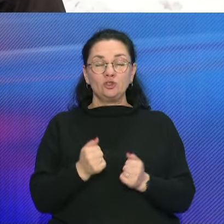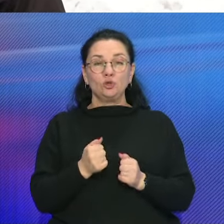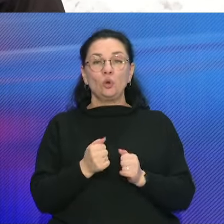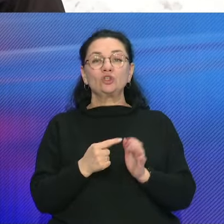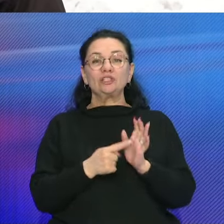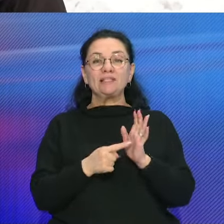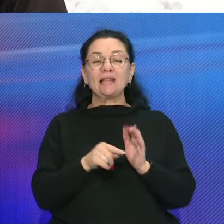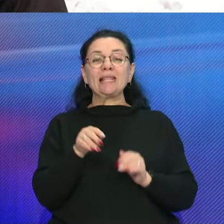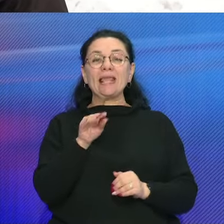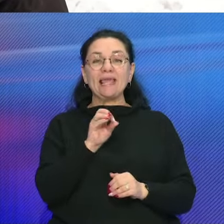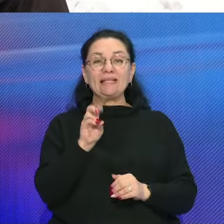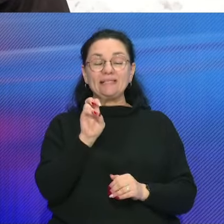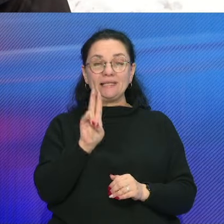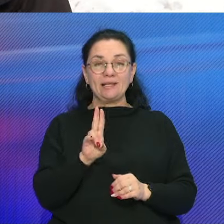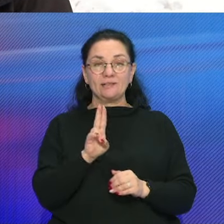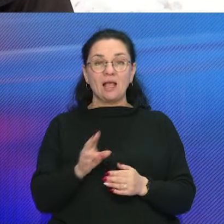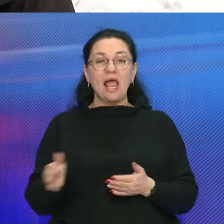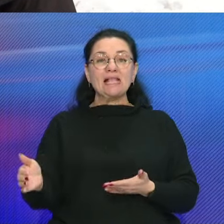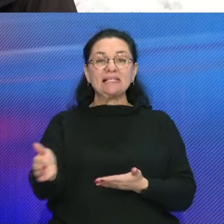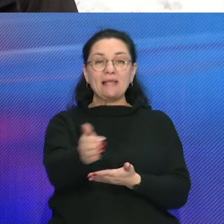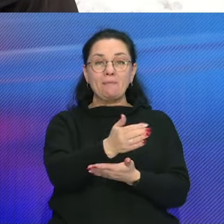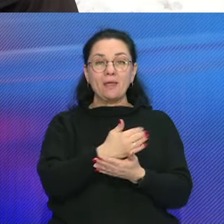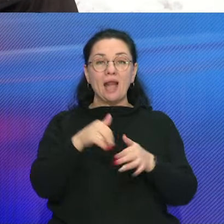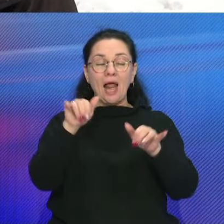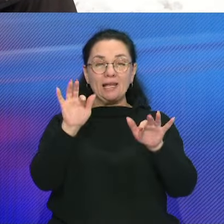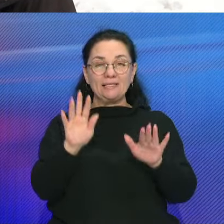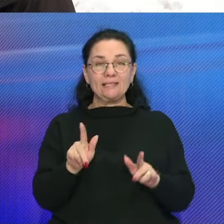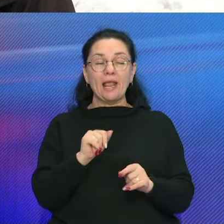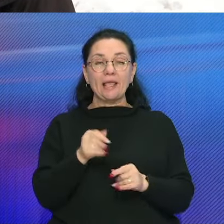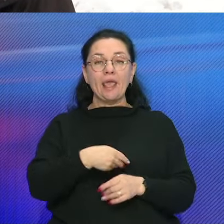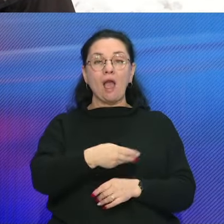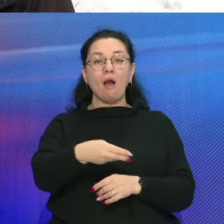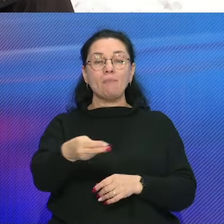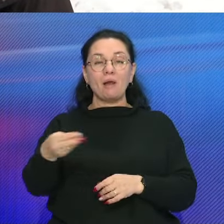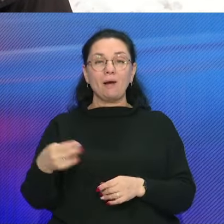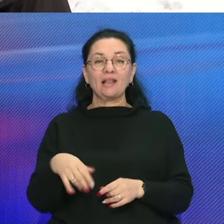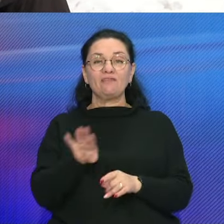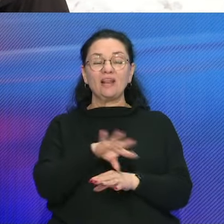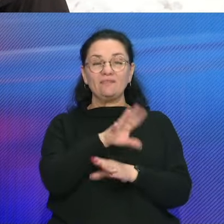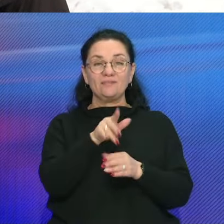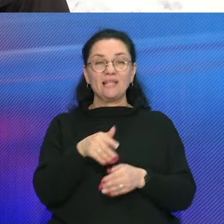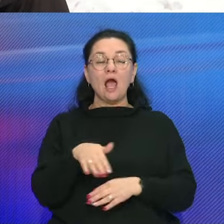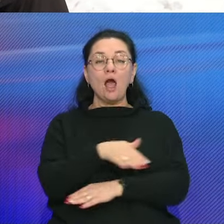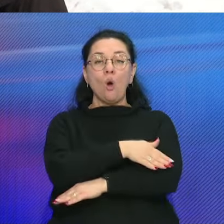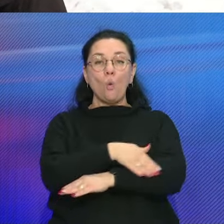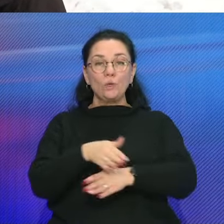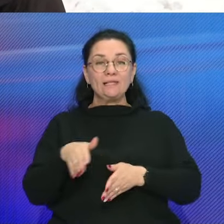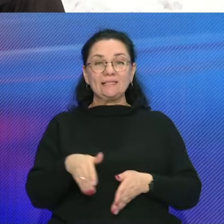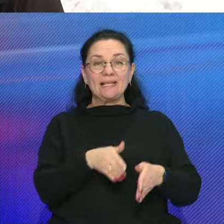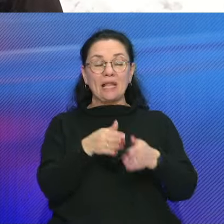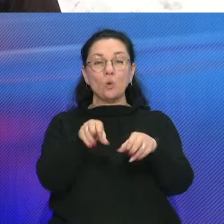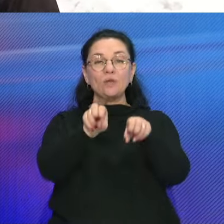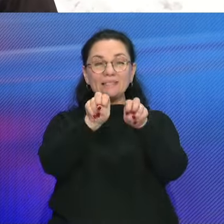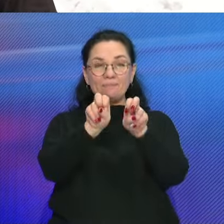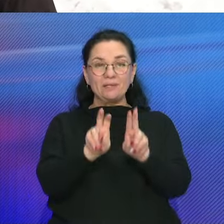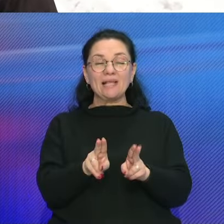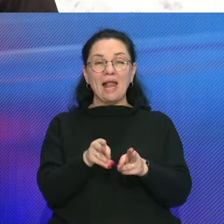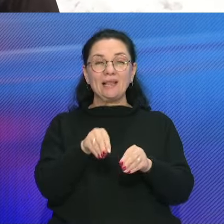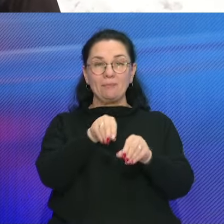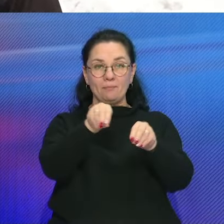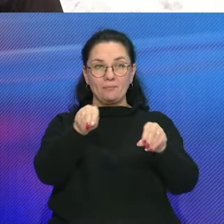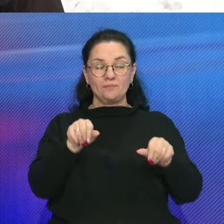Полностью работали, сгрыбали снег и обрабатывали улично-дорожную сеть противогололедными материалами. В выходные